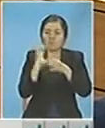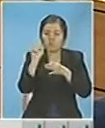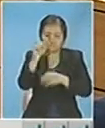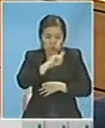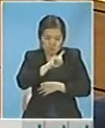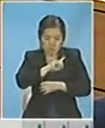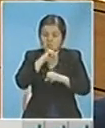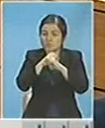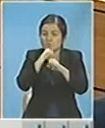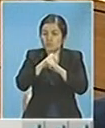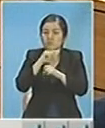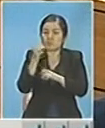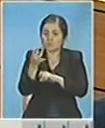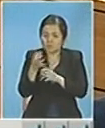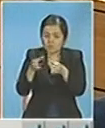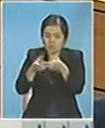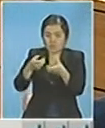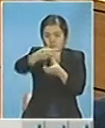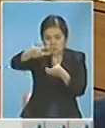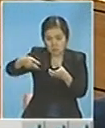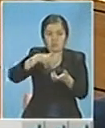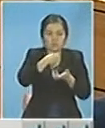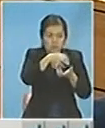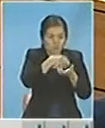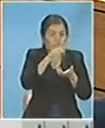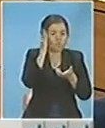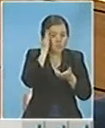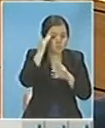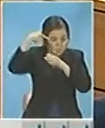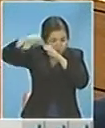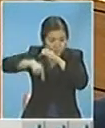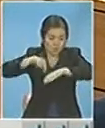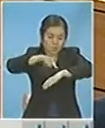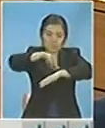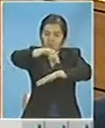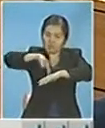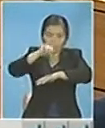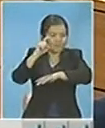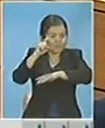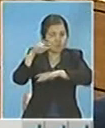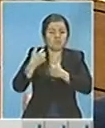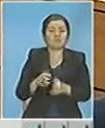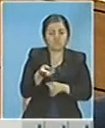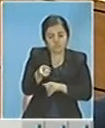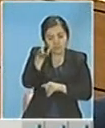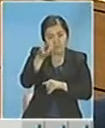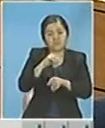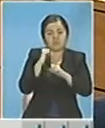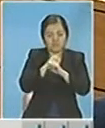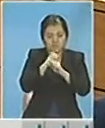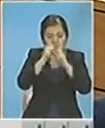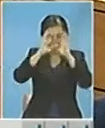าทของราชบัณฑิตโดยสังเขปนะครับเพราะว่าหากว่าลงลึกก็คงจะต้องใช้เวลาเยอะผมจะใช้เวลาเพียงเท่าที่จำ